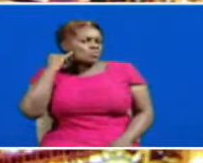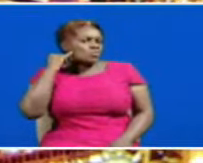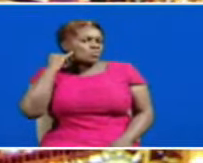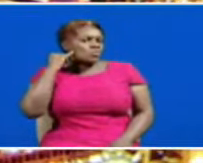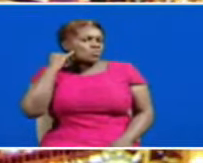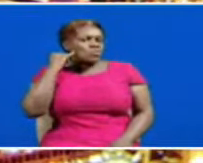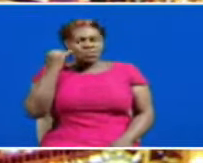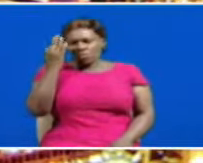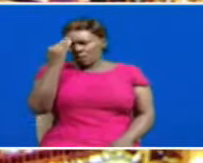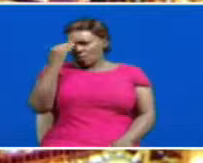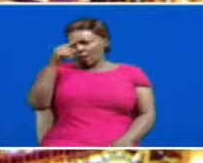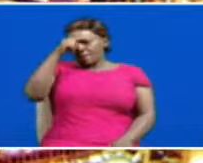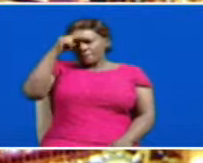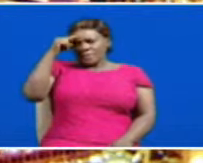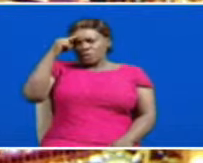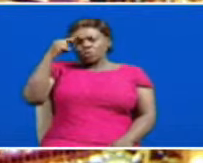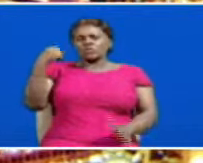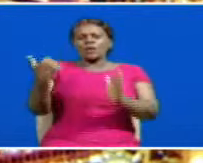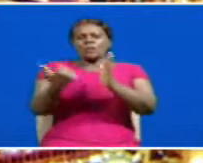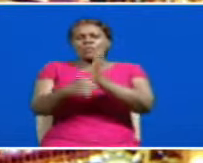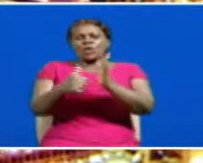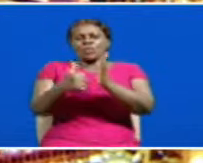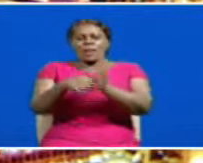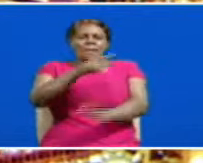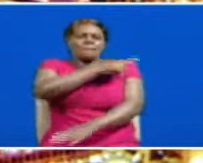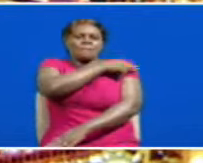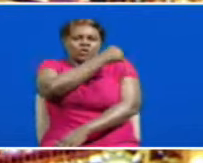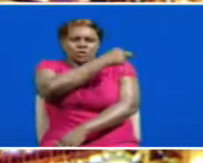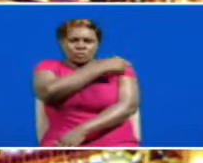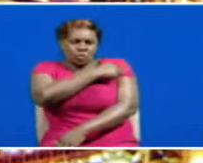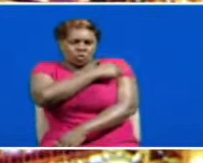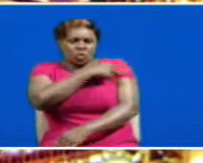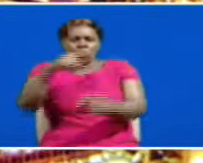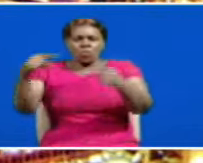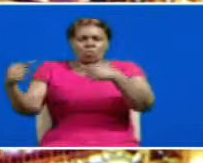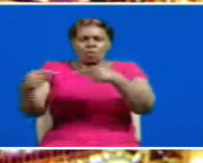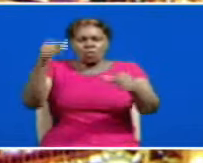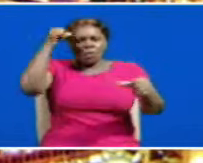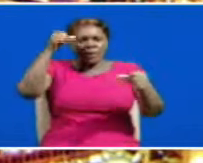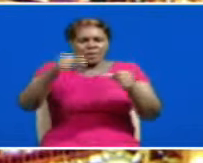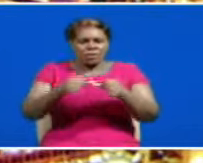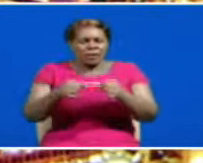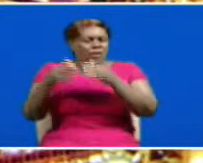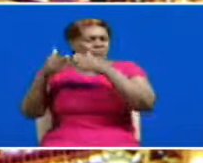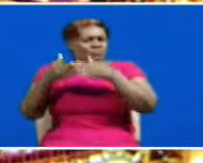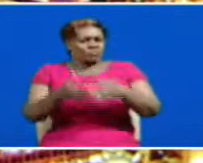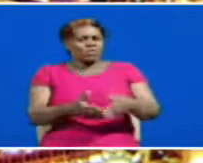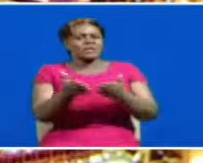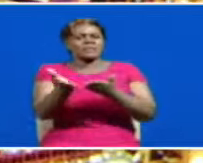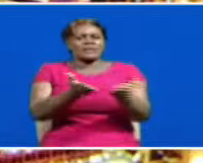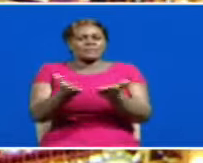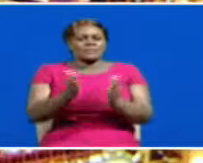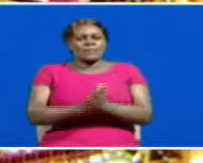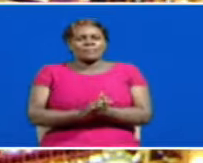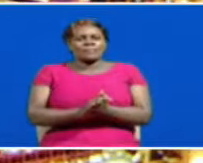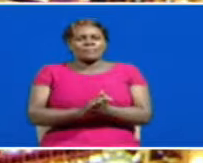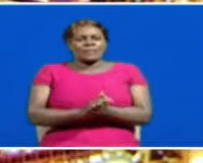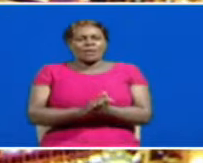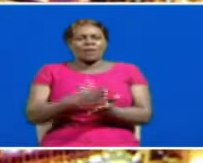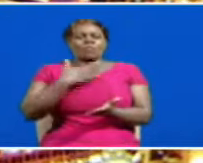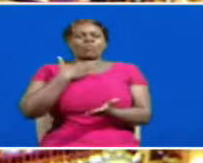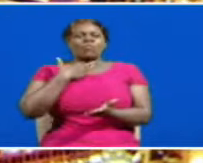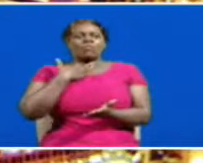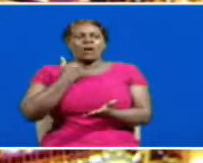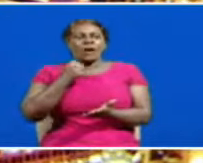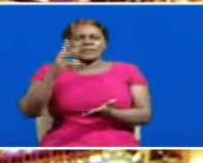Susan Kihika kutokana na mzozo kuhusu hospitali ya War Memorial ambao umelemaza utoaji huduma. Tabitha